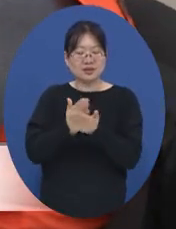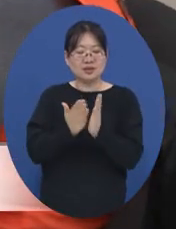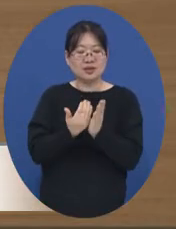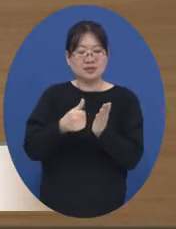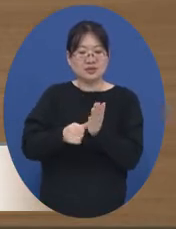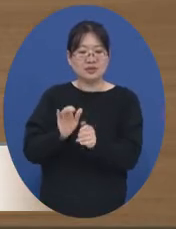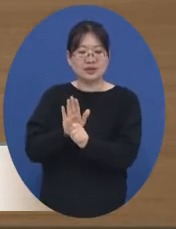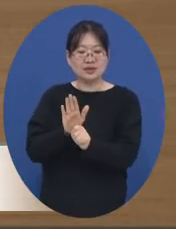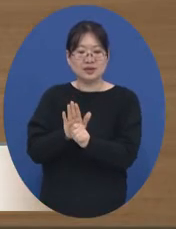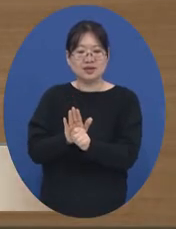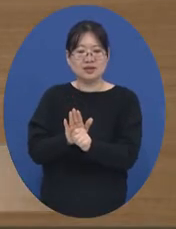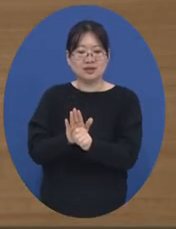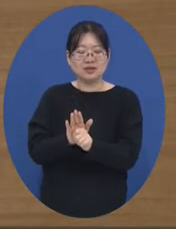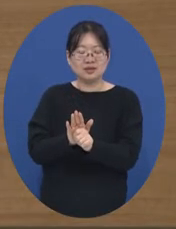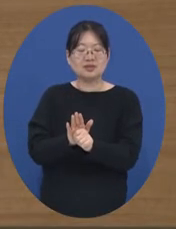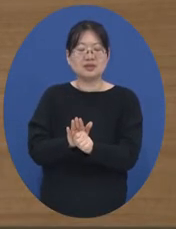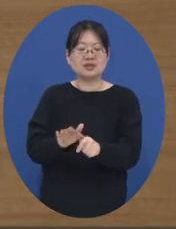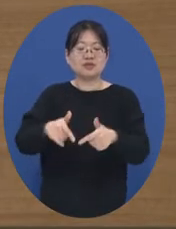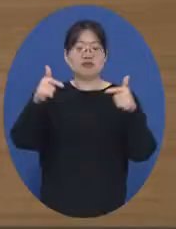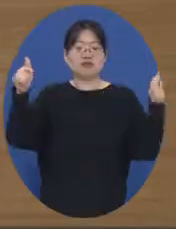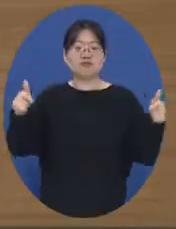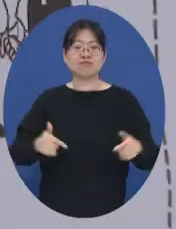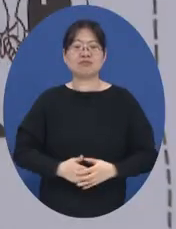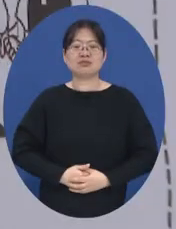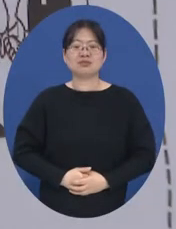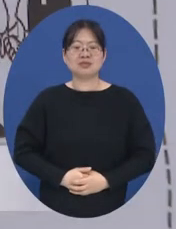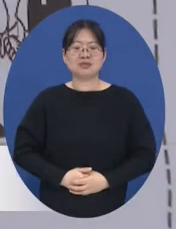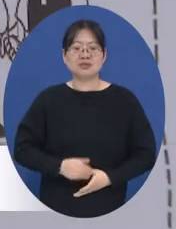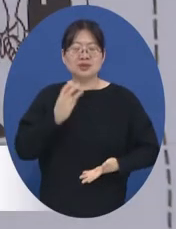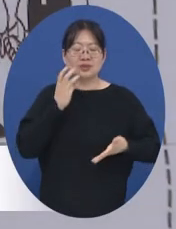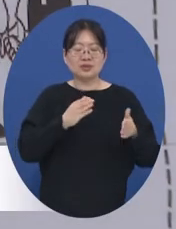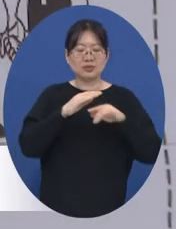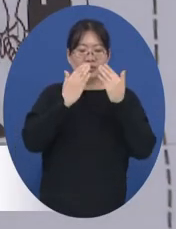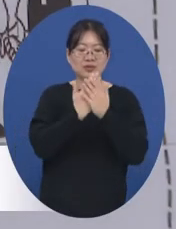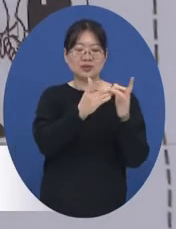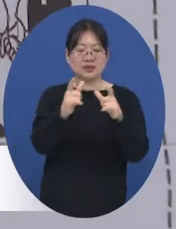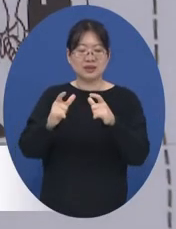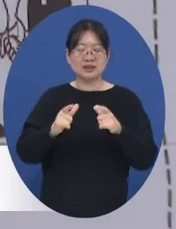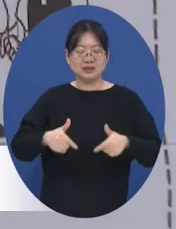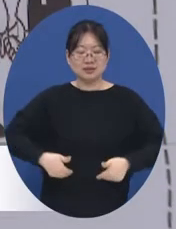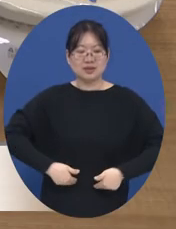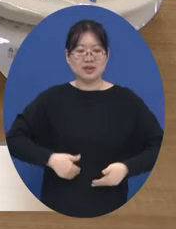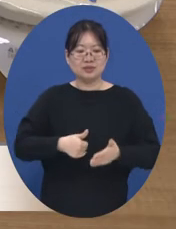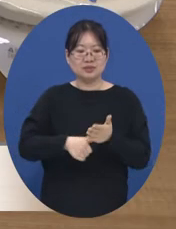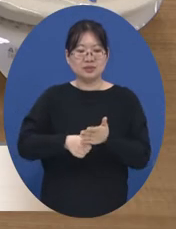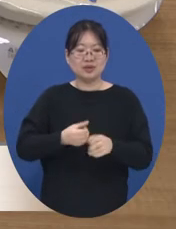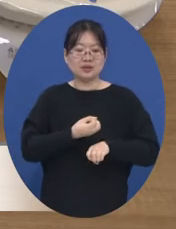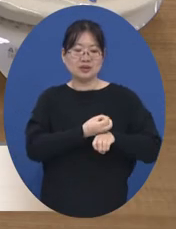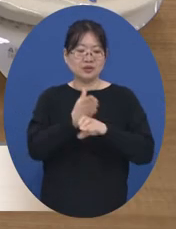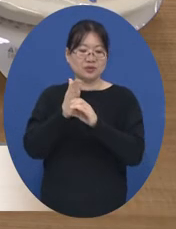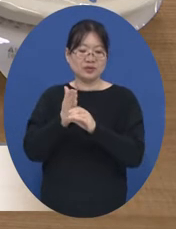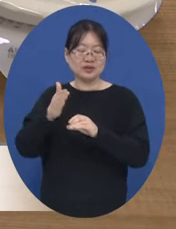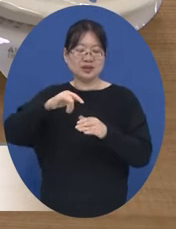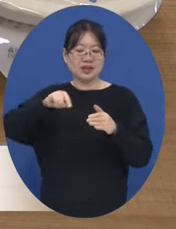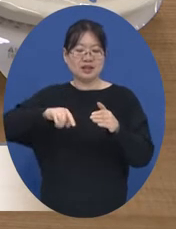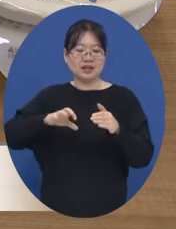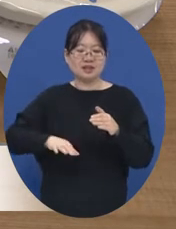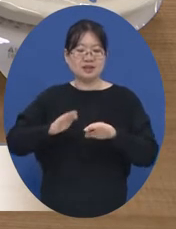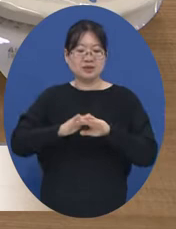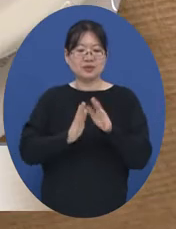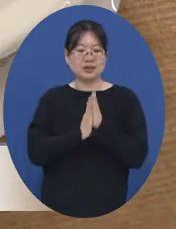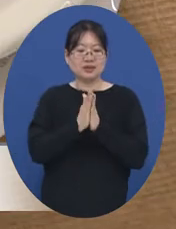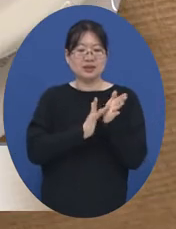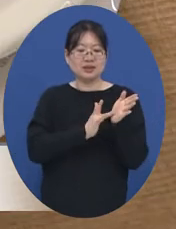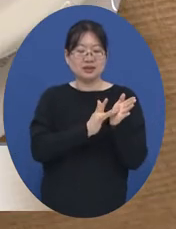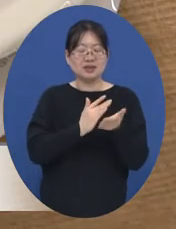등 응원의 목소리도 퍼지고 있습니다. 경기도 전역으로 생필품 키트가 지원됐는데 그 안에는 손